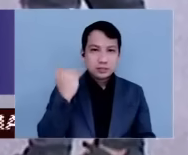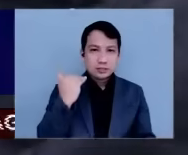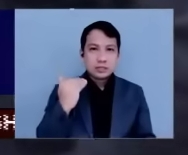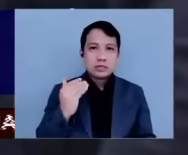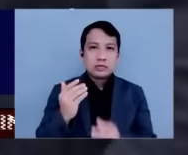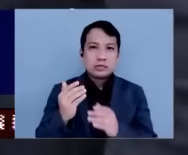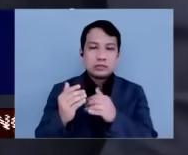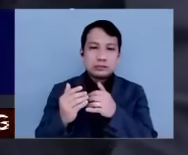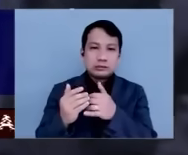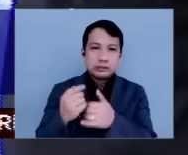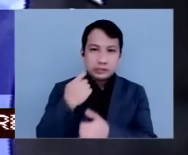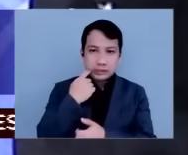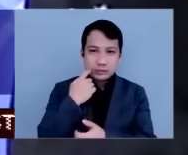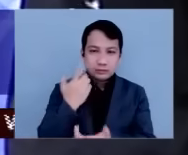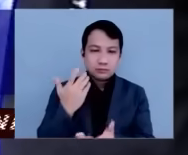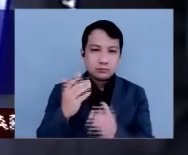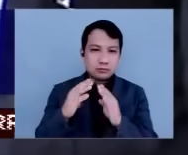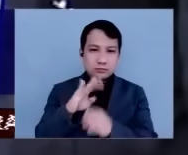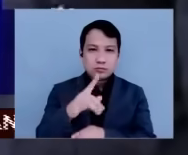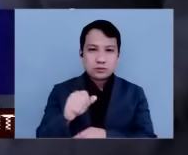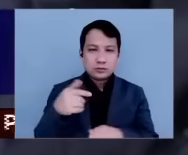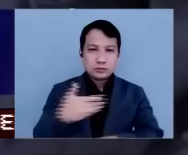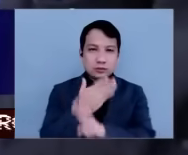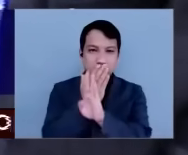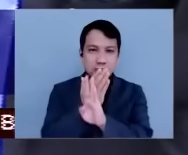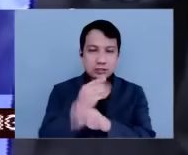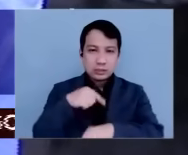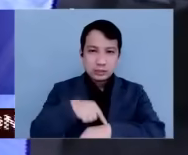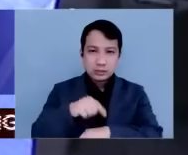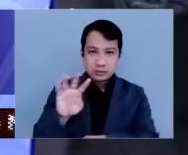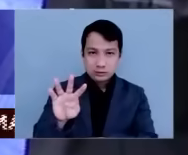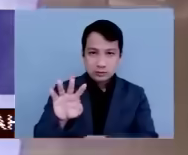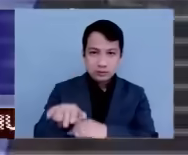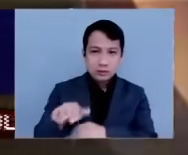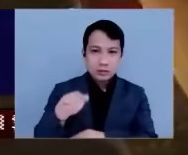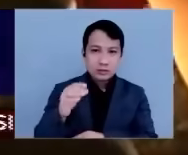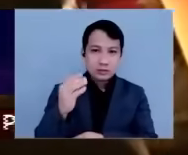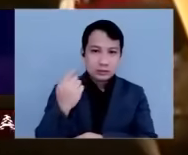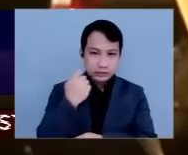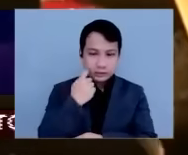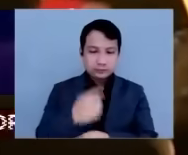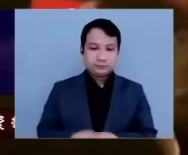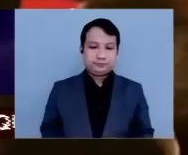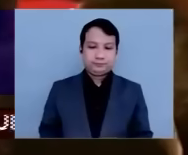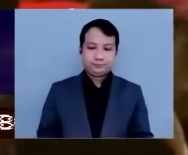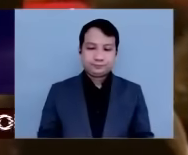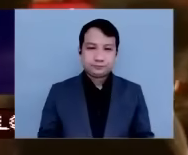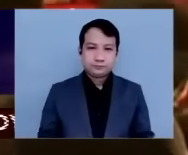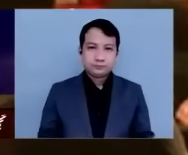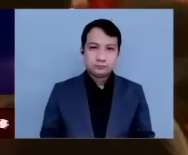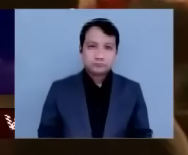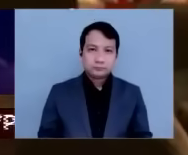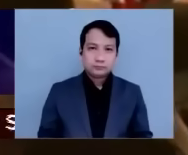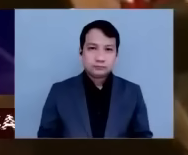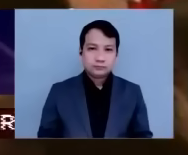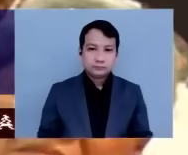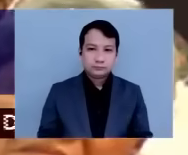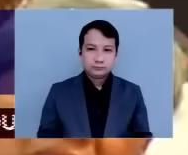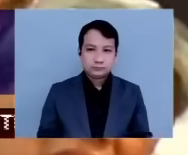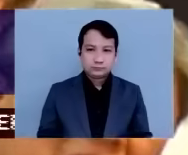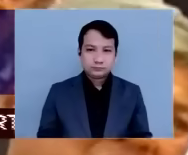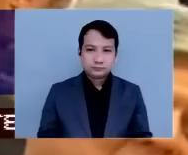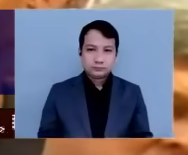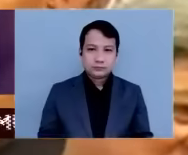compound sa Buhangin, Davao City pasado alas 4 kaninang hapon. Ang pakay nila, maghain ng 2